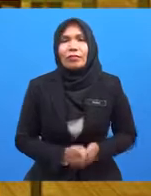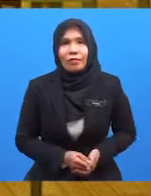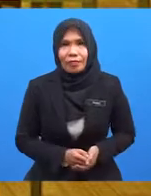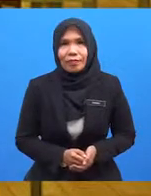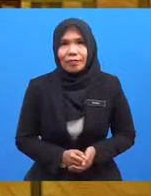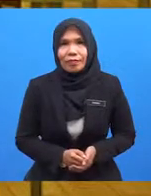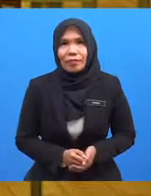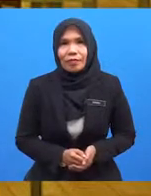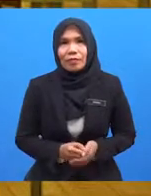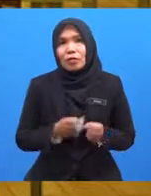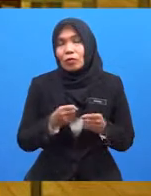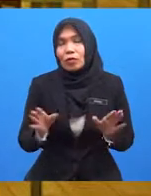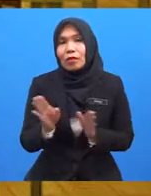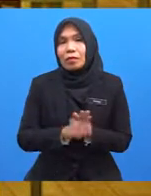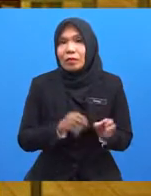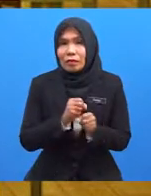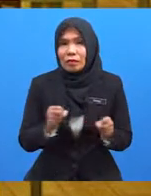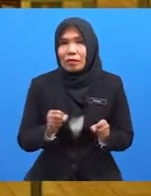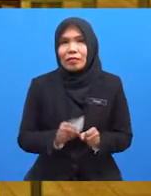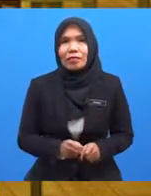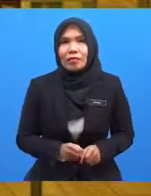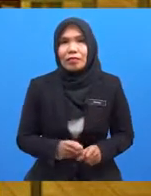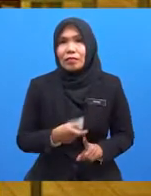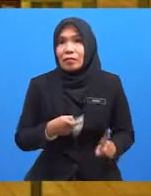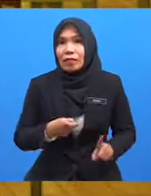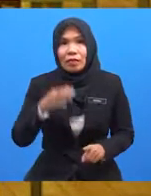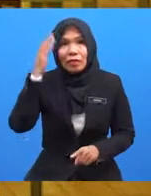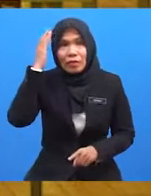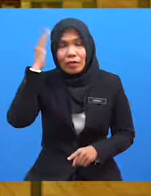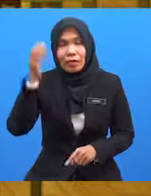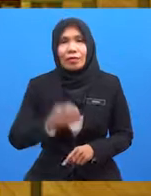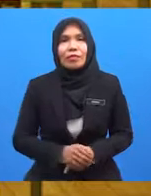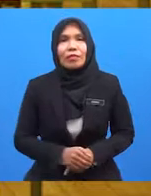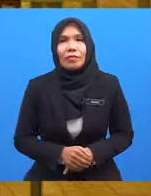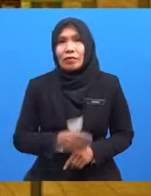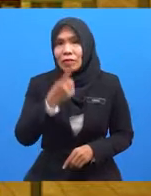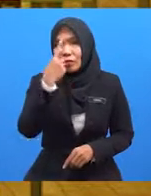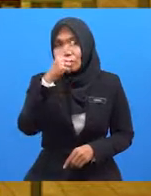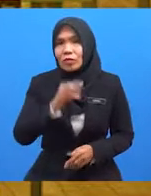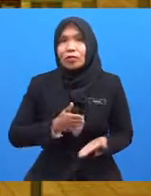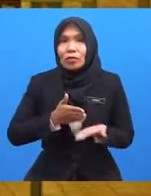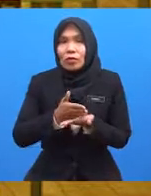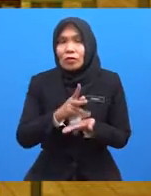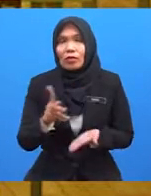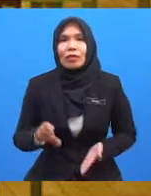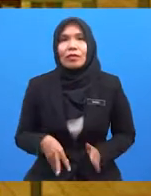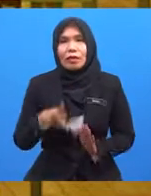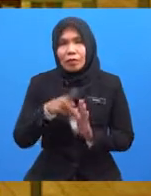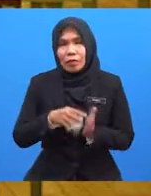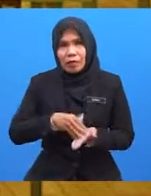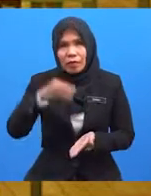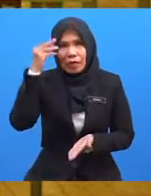yang paling utama, sudah bersedia sama ada dari segi mental atau fizikal untuk meneruskan